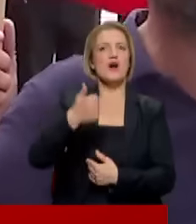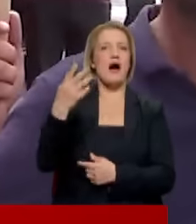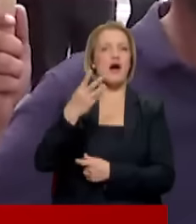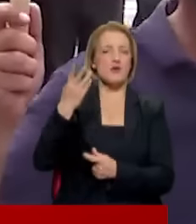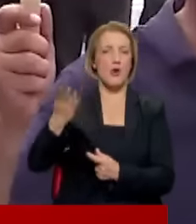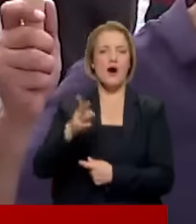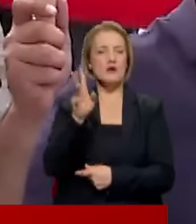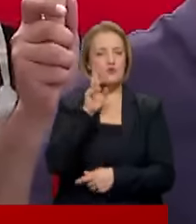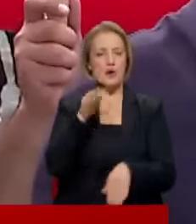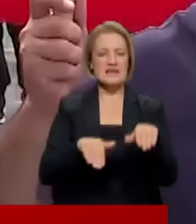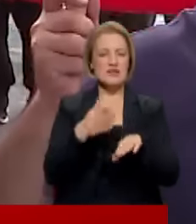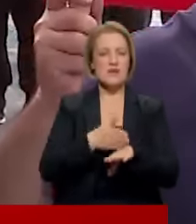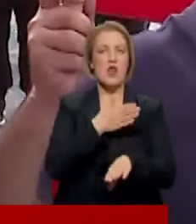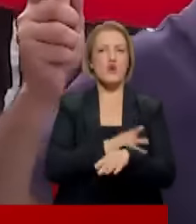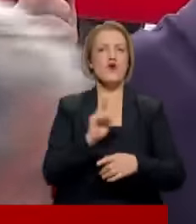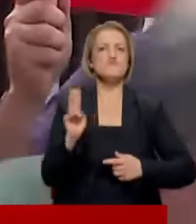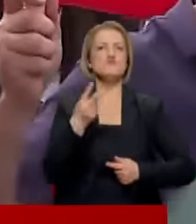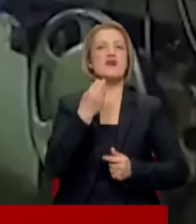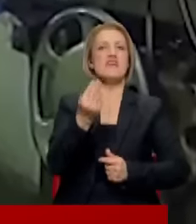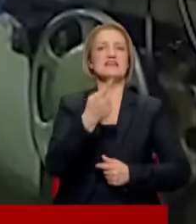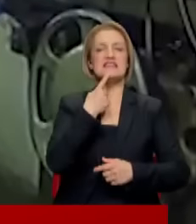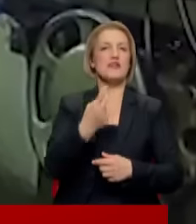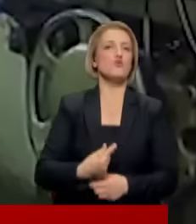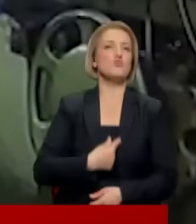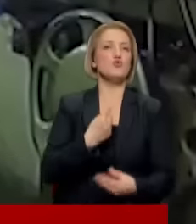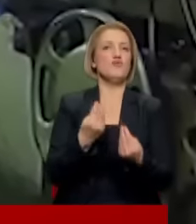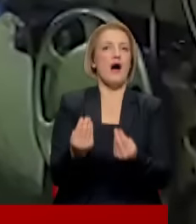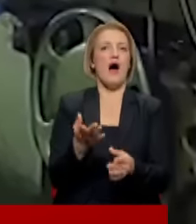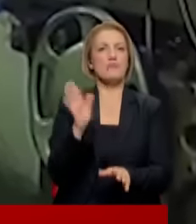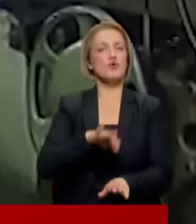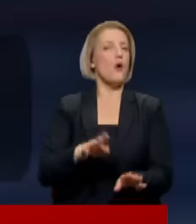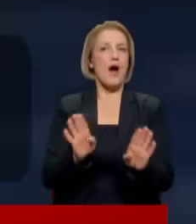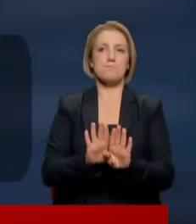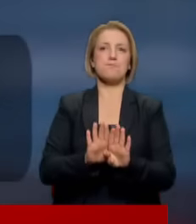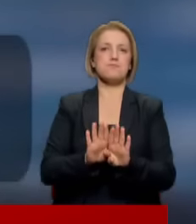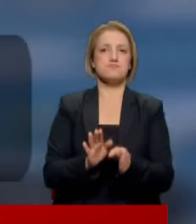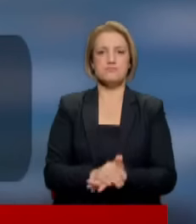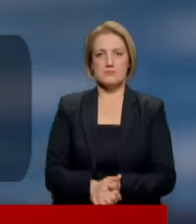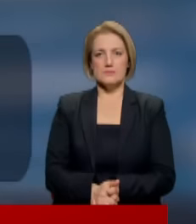Erdoğan son seçimden önce Müjde vereceğiz diye umutlandırdı sonra kapıyı